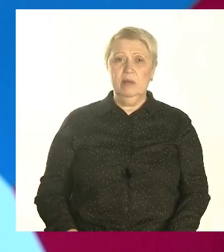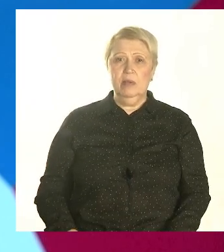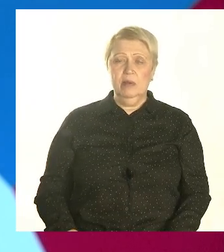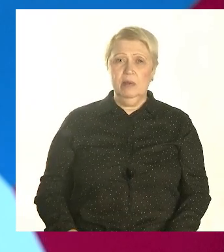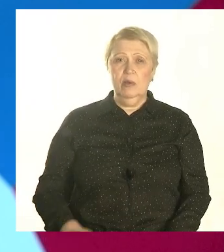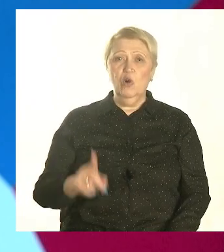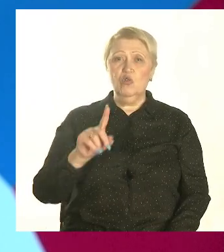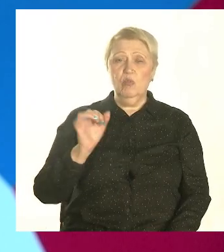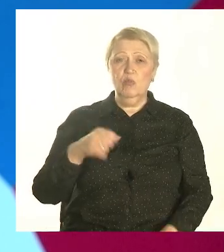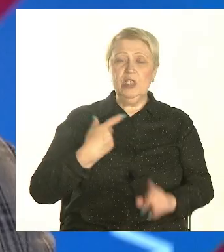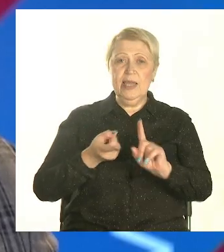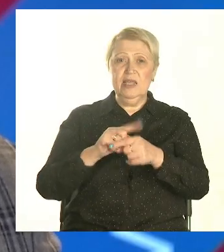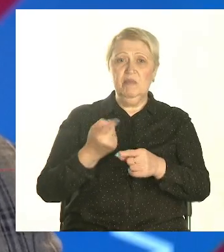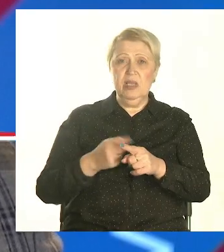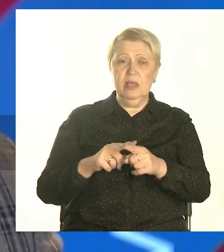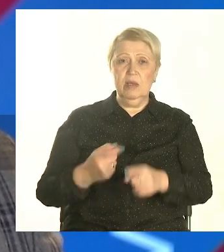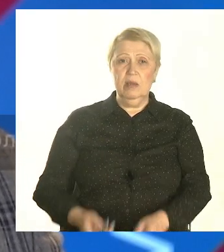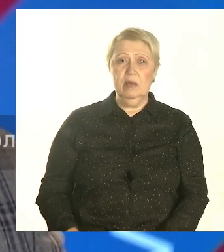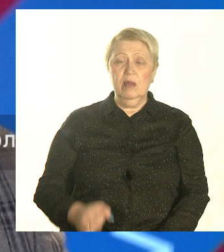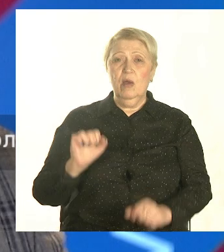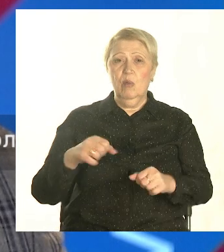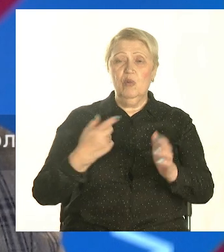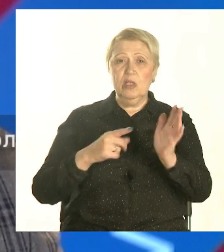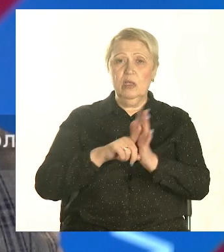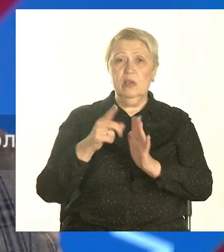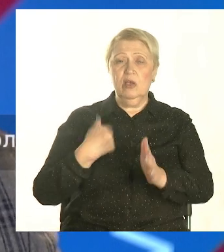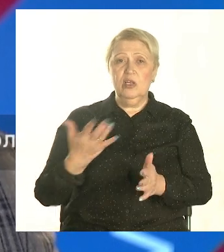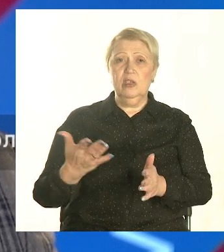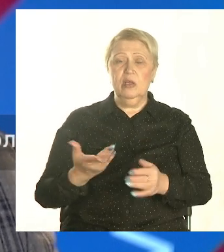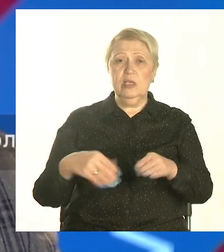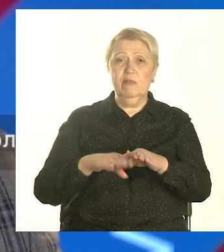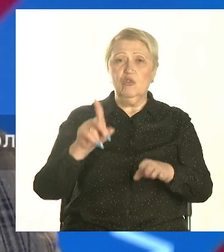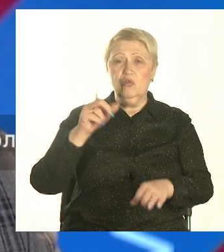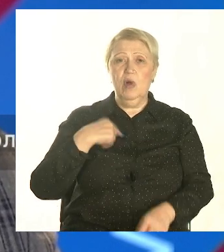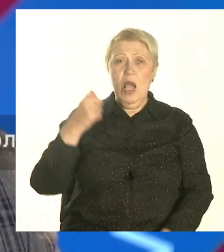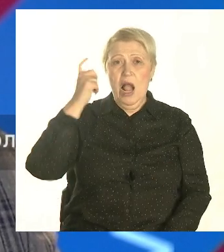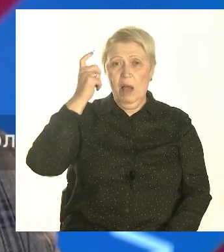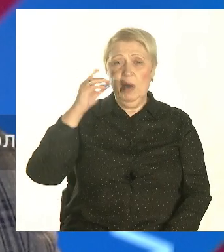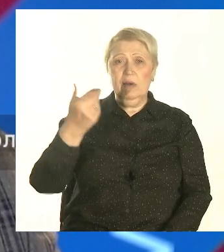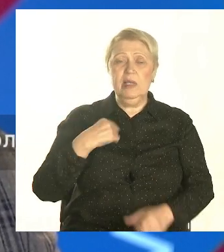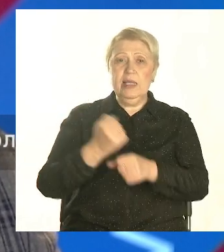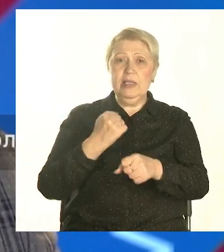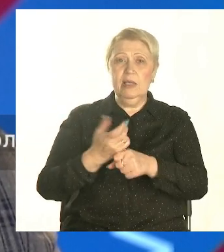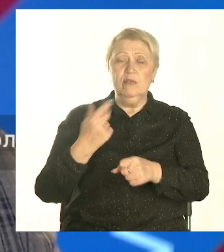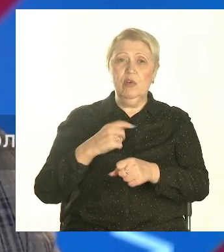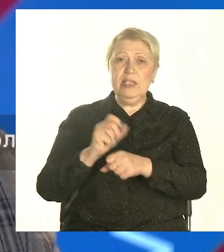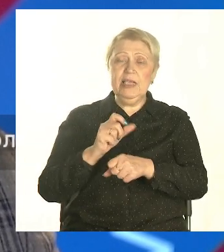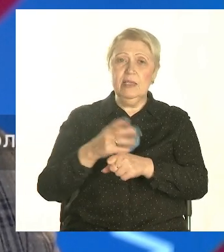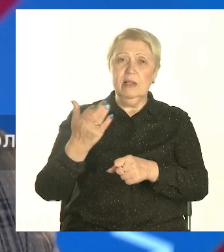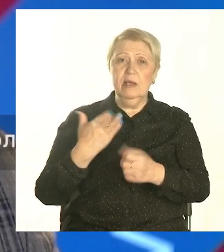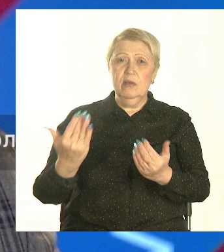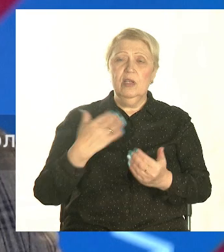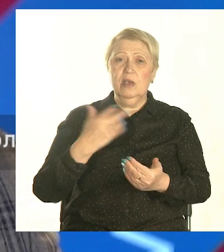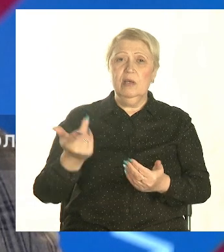измениться? Ну, нужно начать с того, что Хабаровск достаточно большой задел сделал в части развития